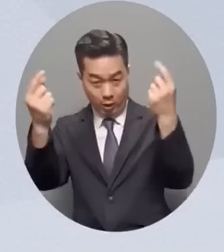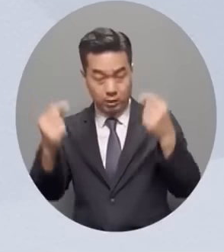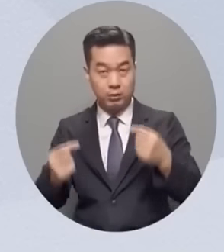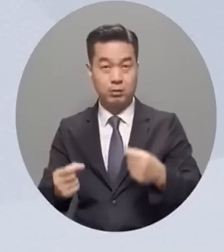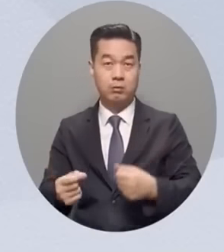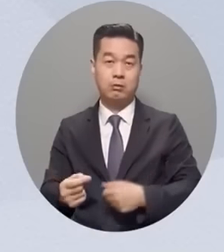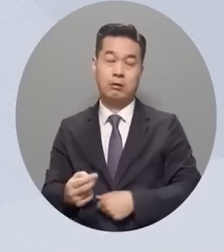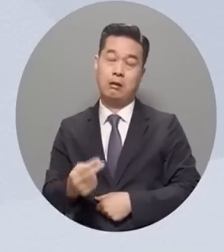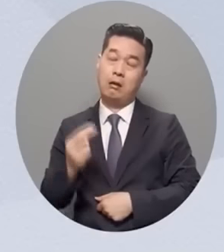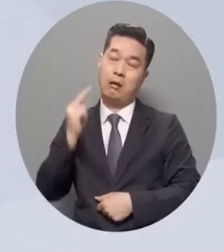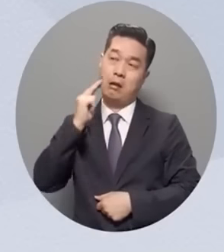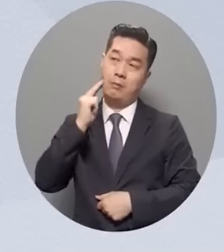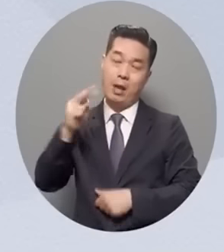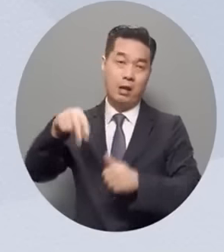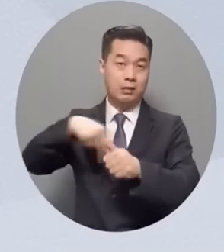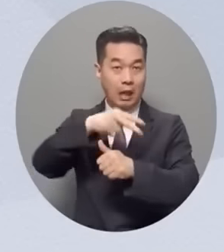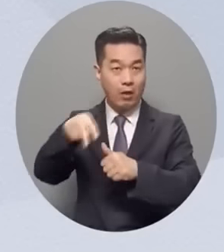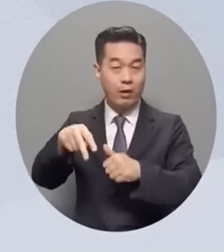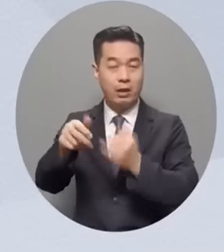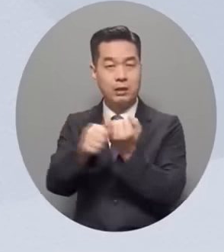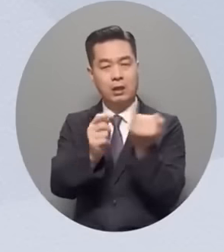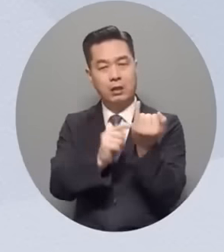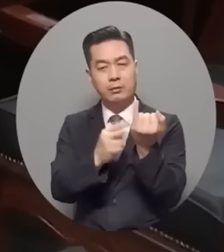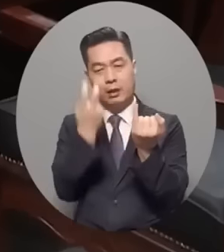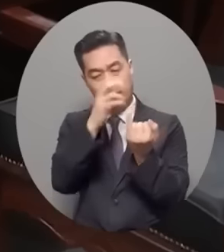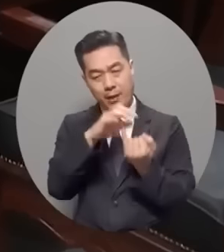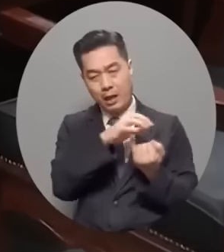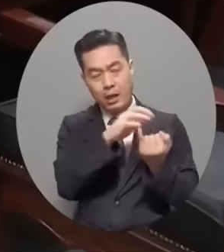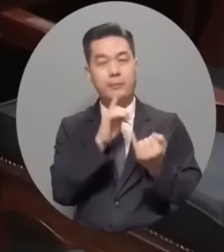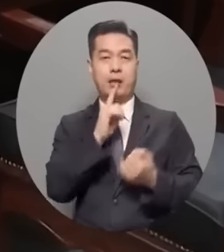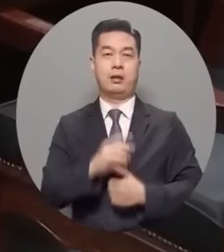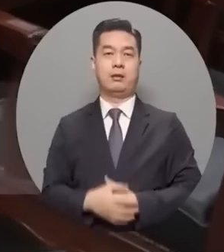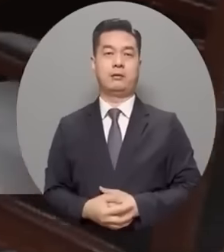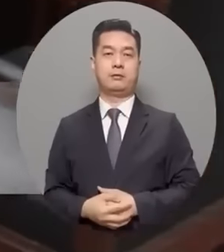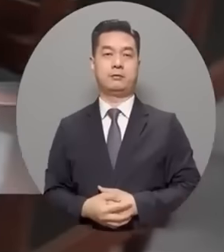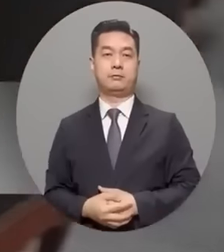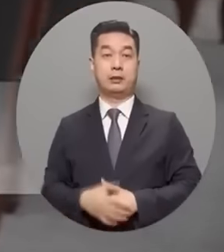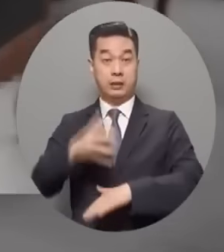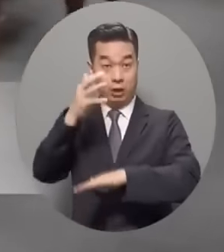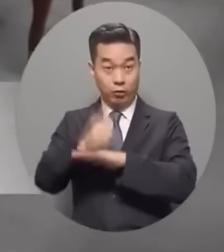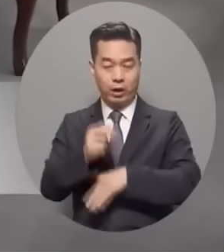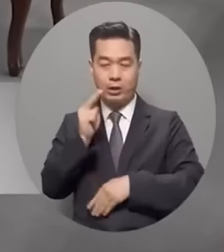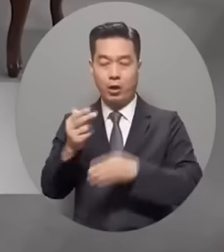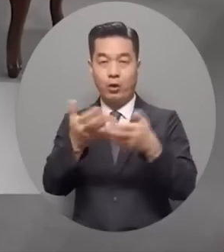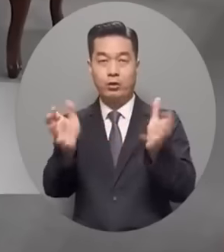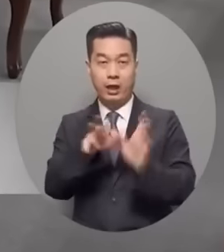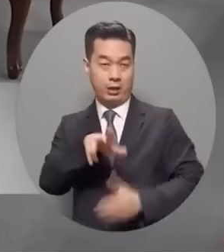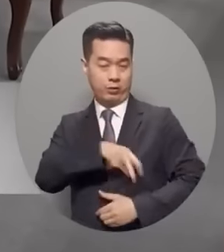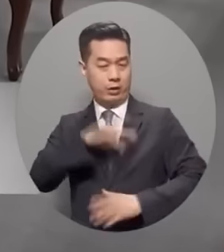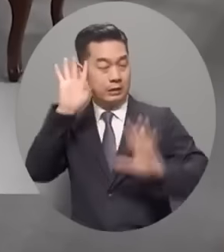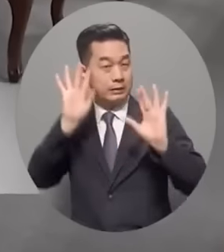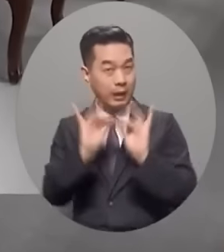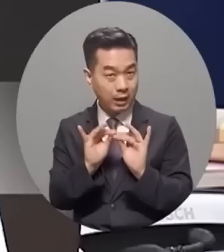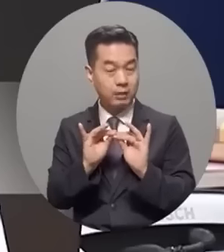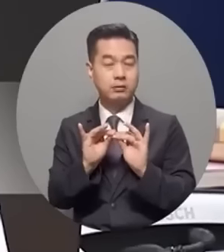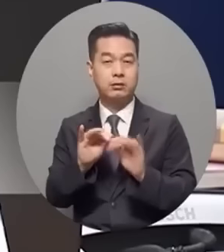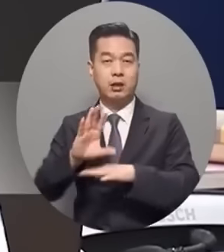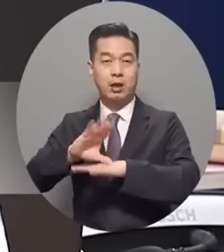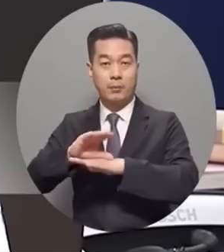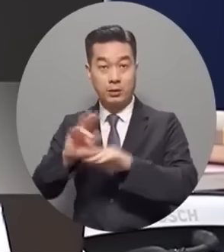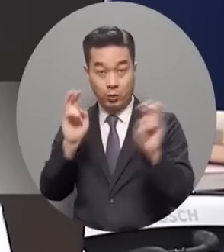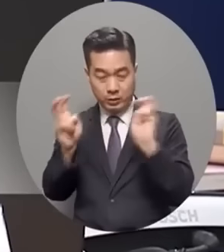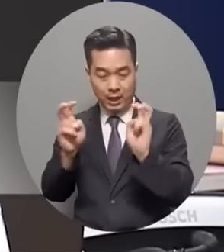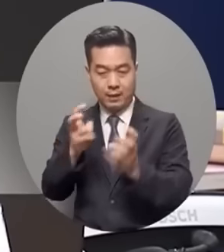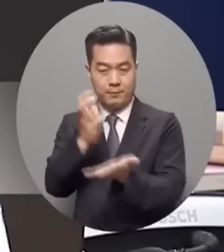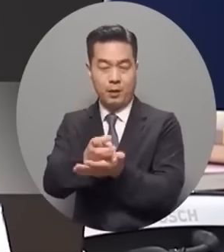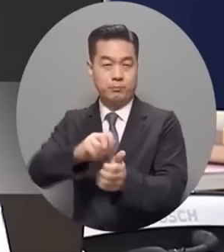얼마나 참담하겠냐고 김 여사를 감싸기도 했습니다. 결국 여권 성향 위원들의 찬성으로 방송사 법정 제재